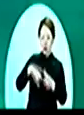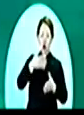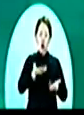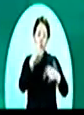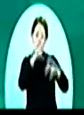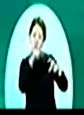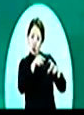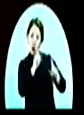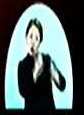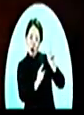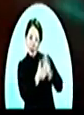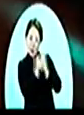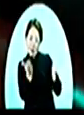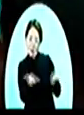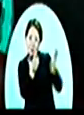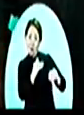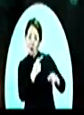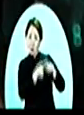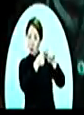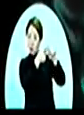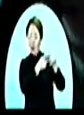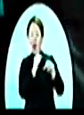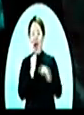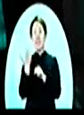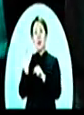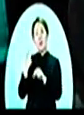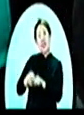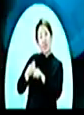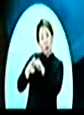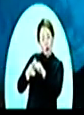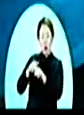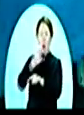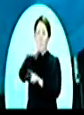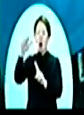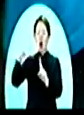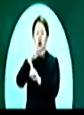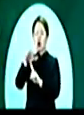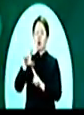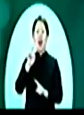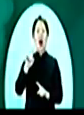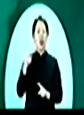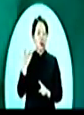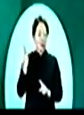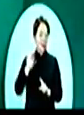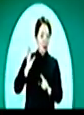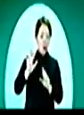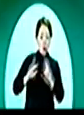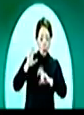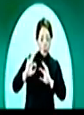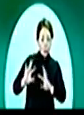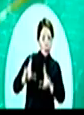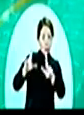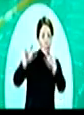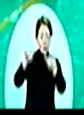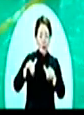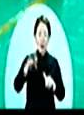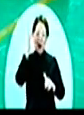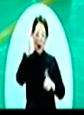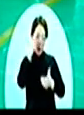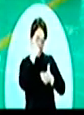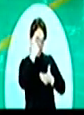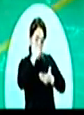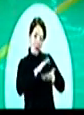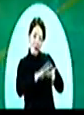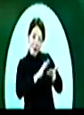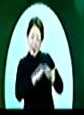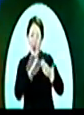өрсөлдөх чадварыг дээшлүүлэх, ажлын байрыг нэмэгдүүлэх, байгаль орчинд халгүй үйлдвэрлэл эрхлэх, импортыг орлох, экспортыг нэмэгдүүлэх